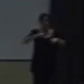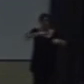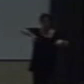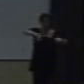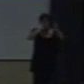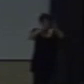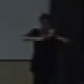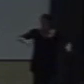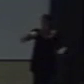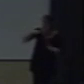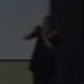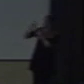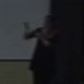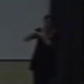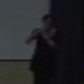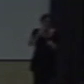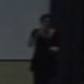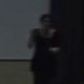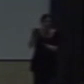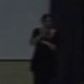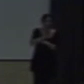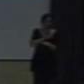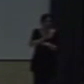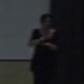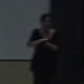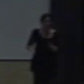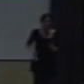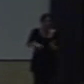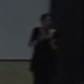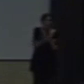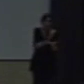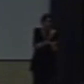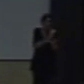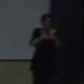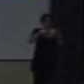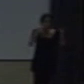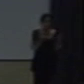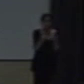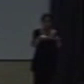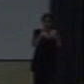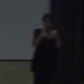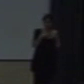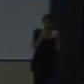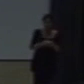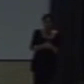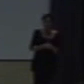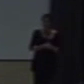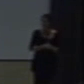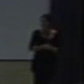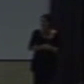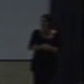Aquest per mi és un exemple de com fer una petita volta per poder anar una mica més enllà d'ensenyar què és el que hi